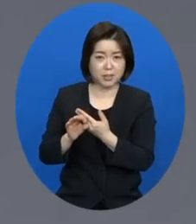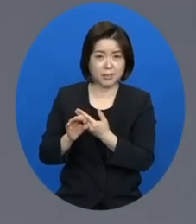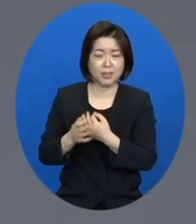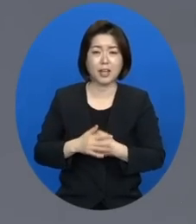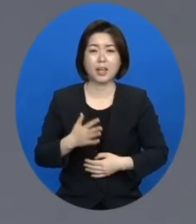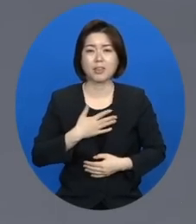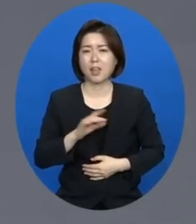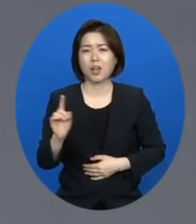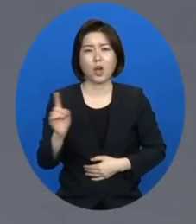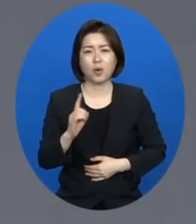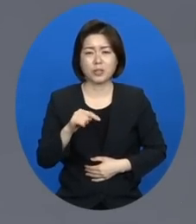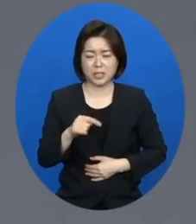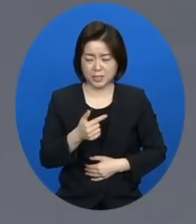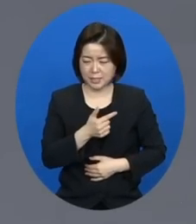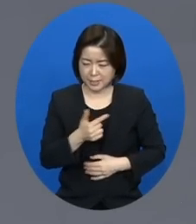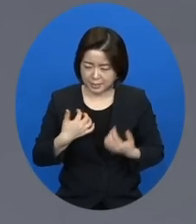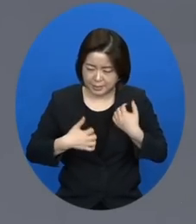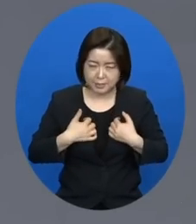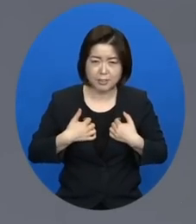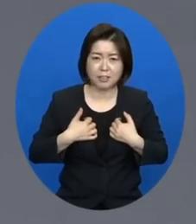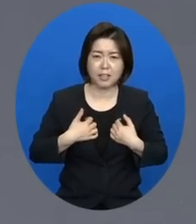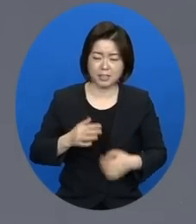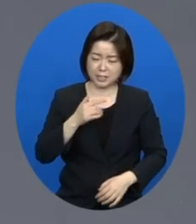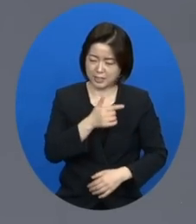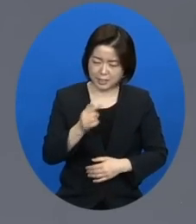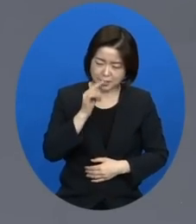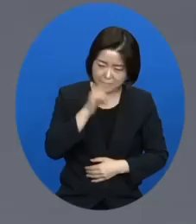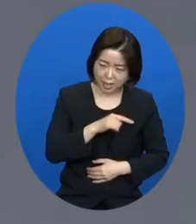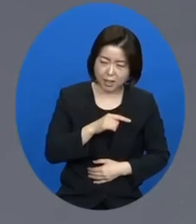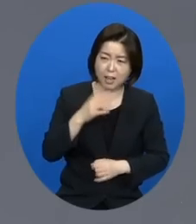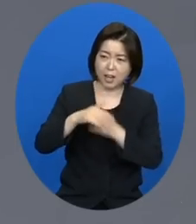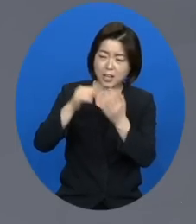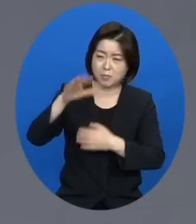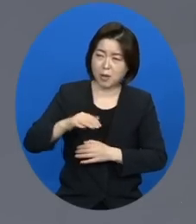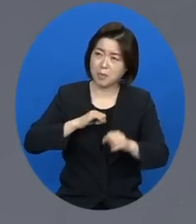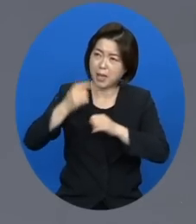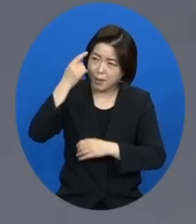내가 어찌 이 큰 낙을 하나님께 지을 수 있겠는가.